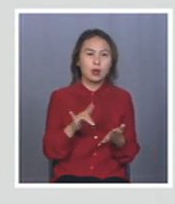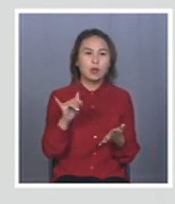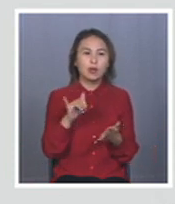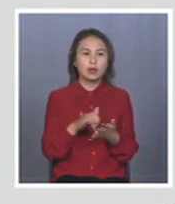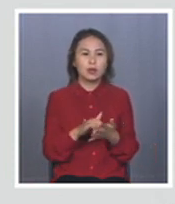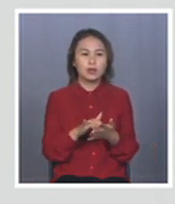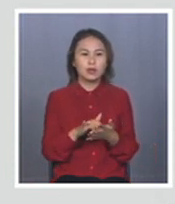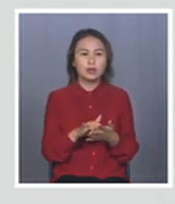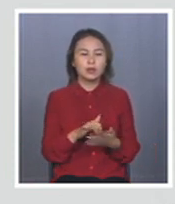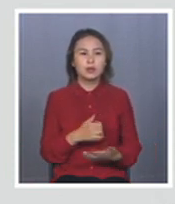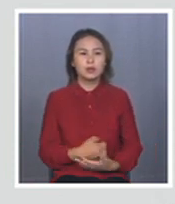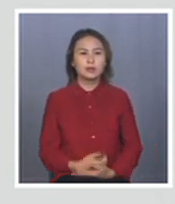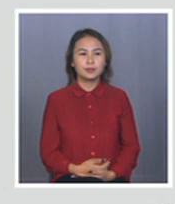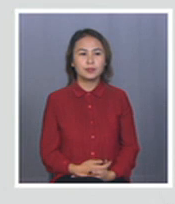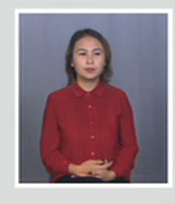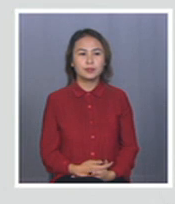орналасқан?